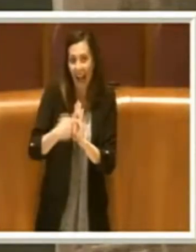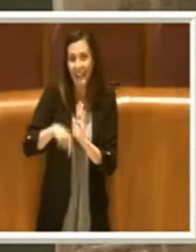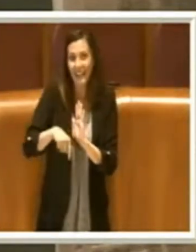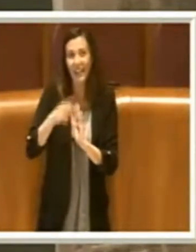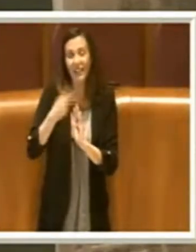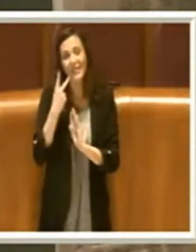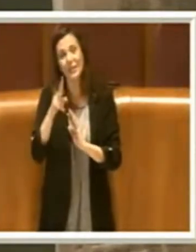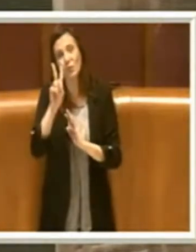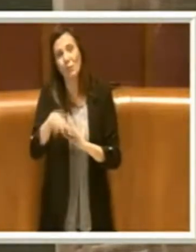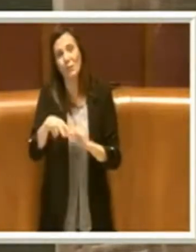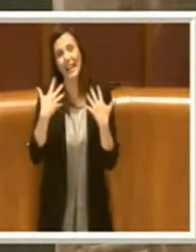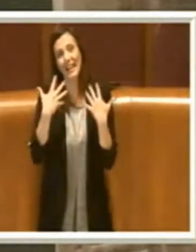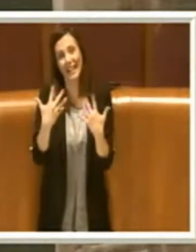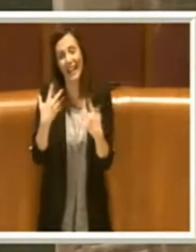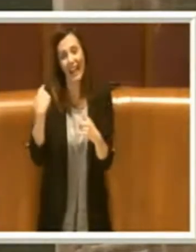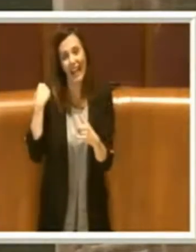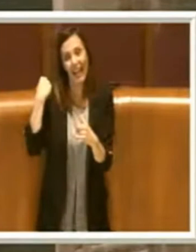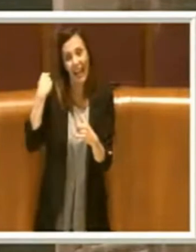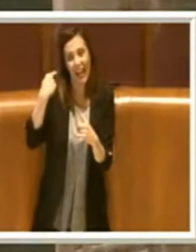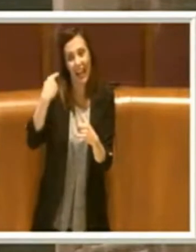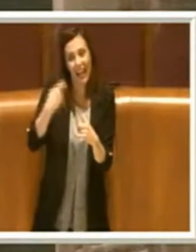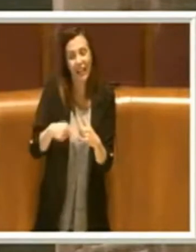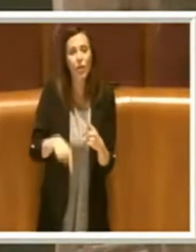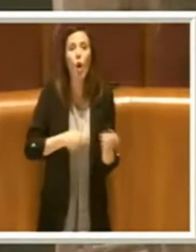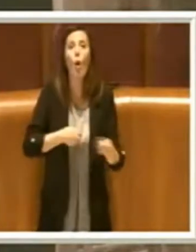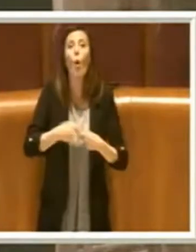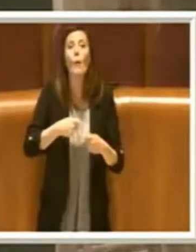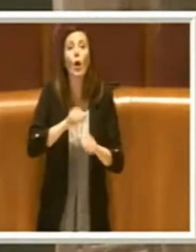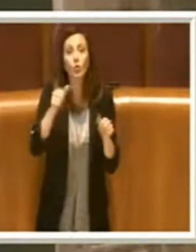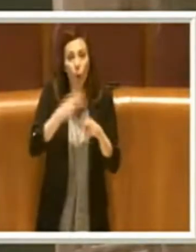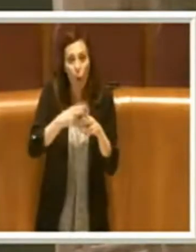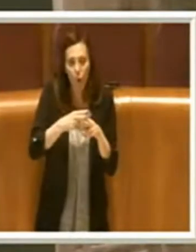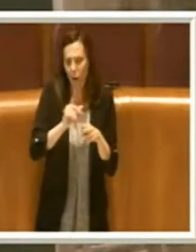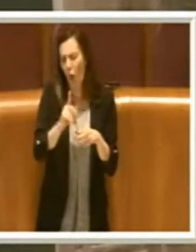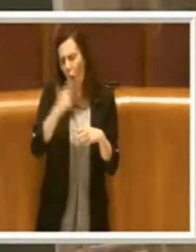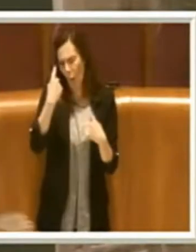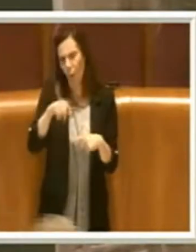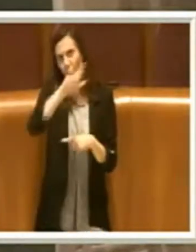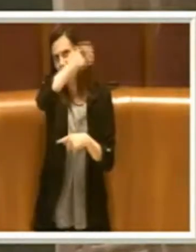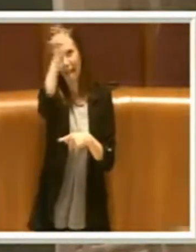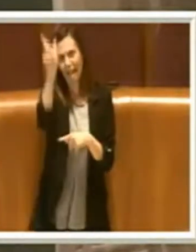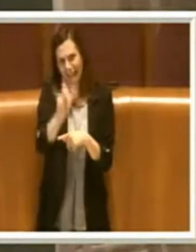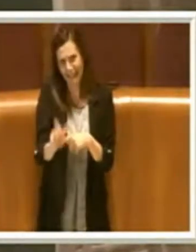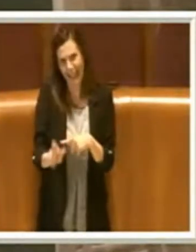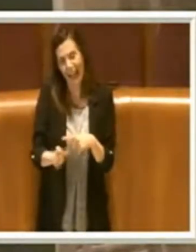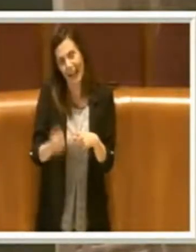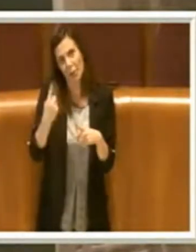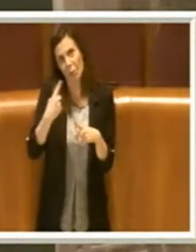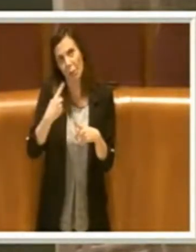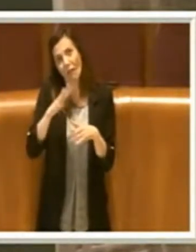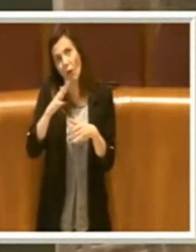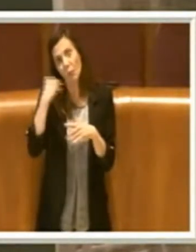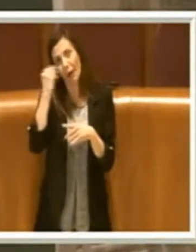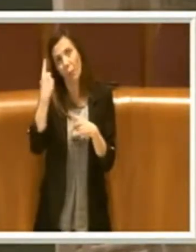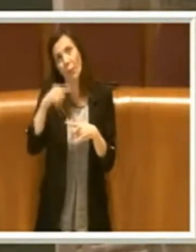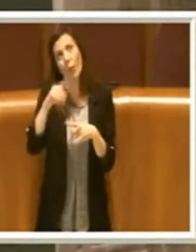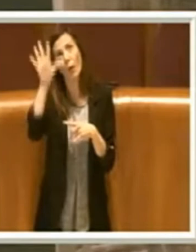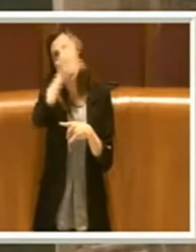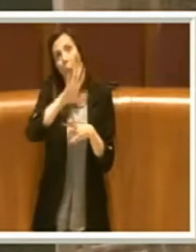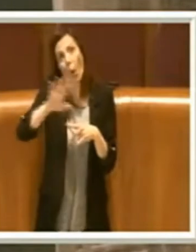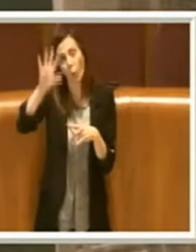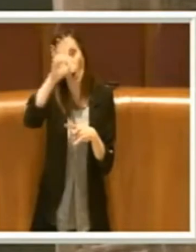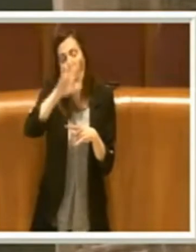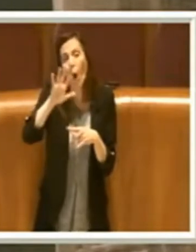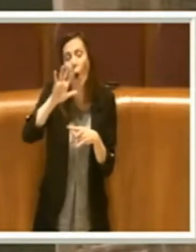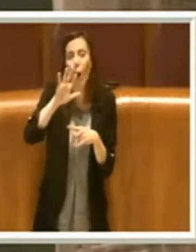2010 ormai è il commercio non solo a roma ma in tutta italia e forse anche più in là ha subito un forte